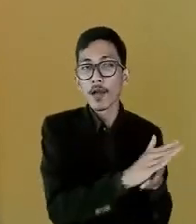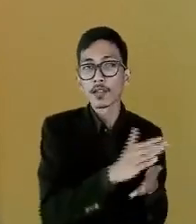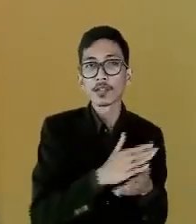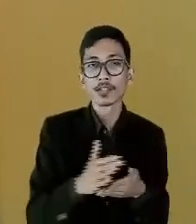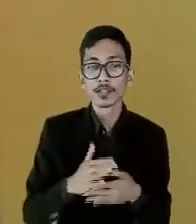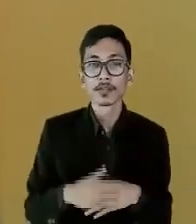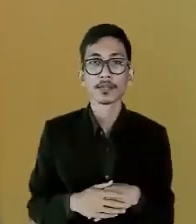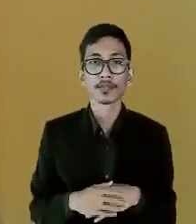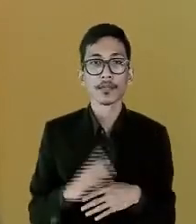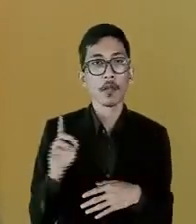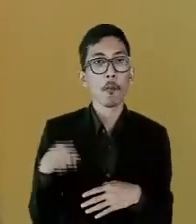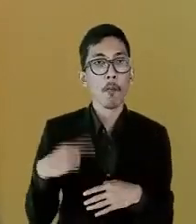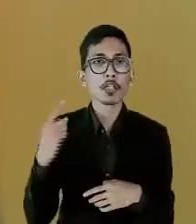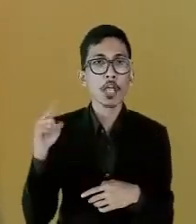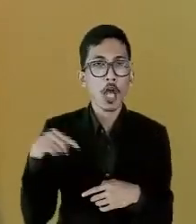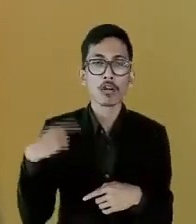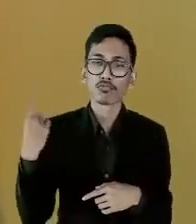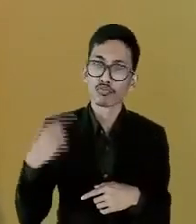sampai pada hari ini.